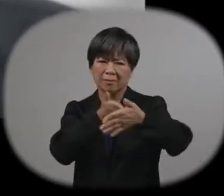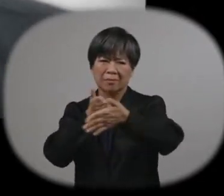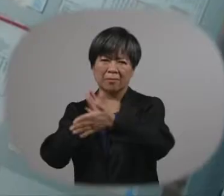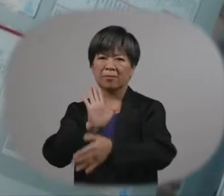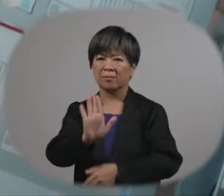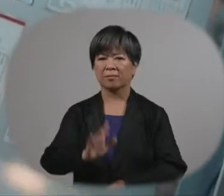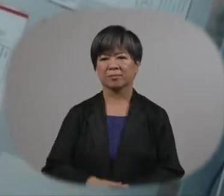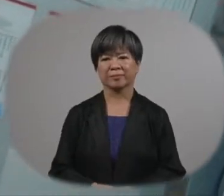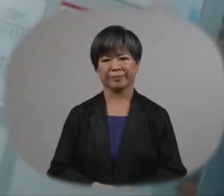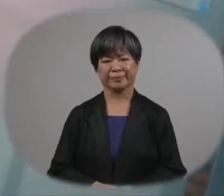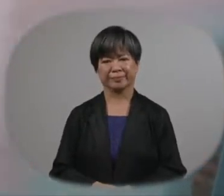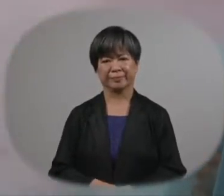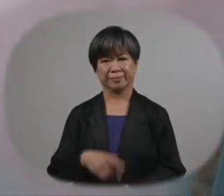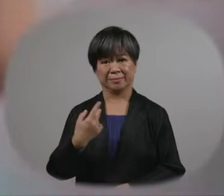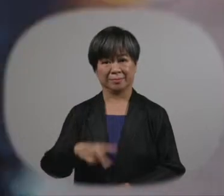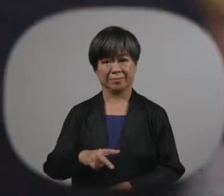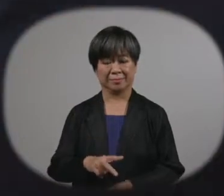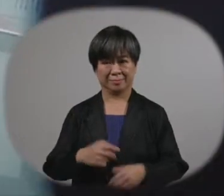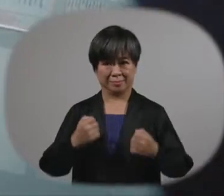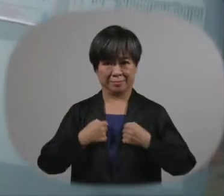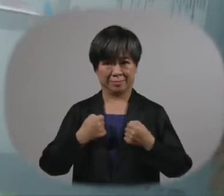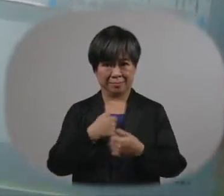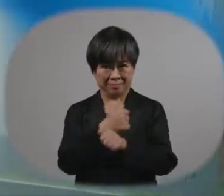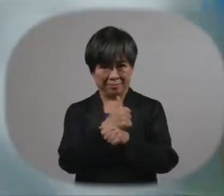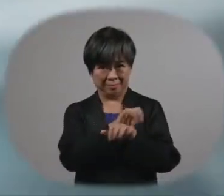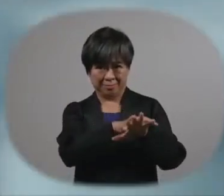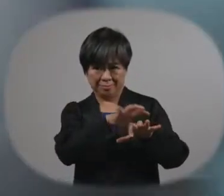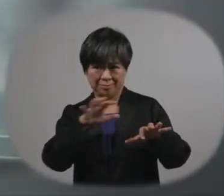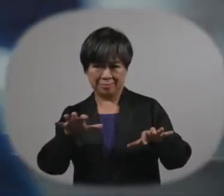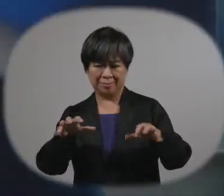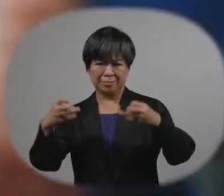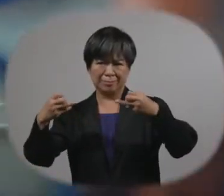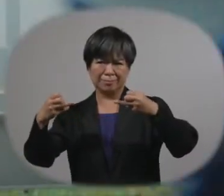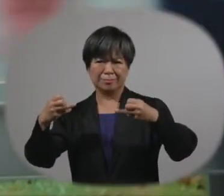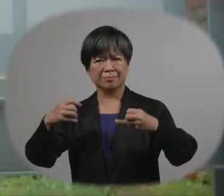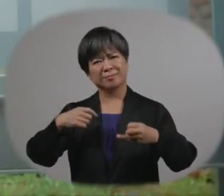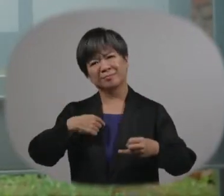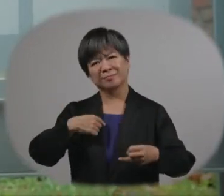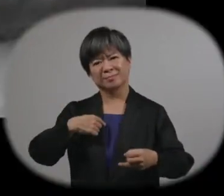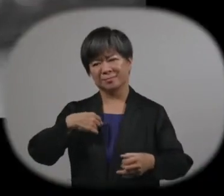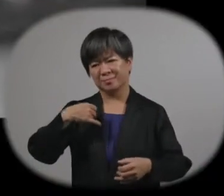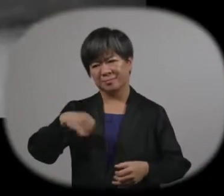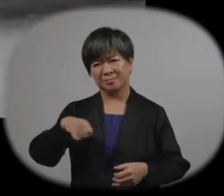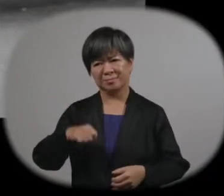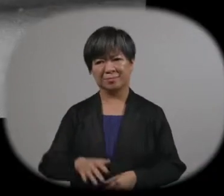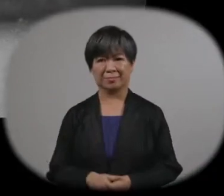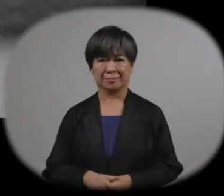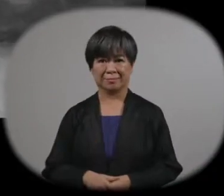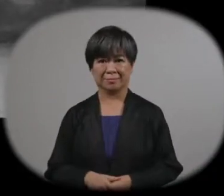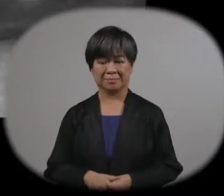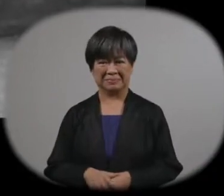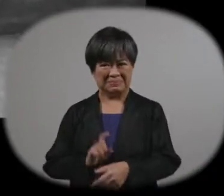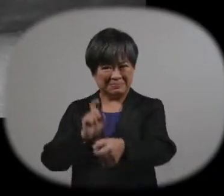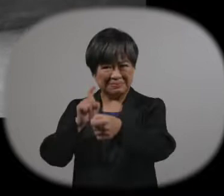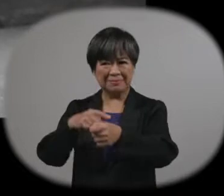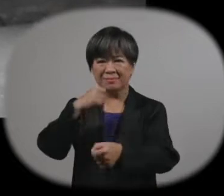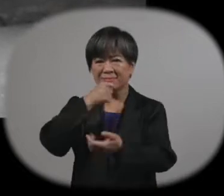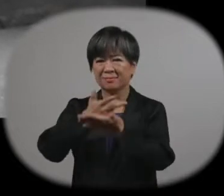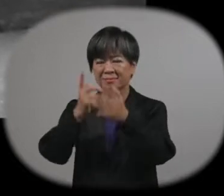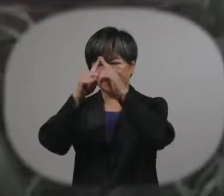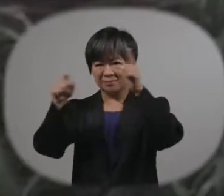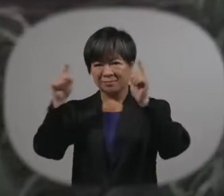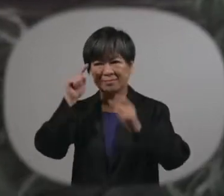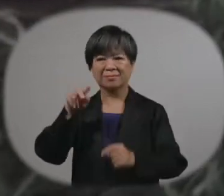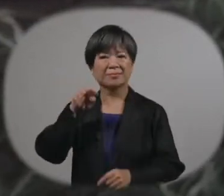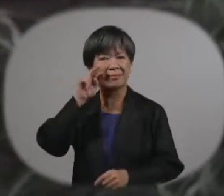瓶颈，然后再加上模拟考的时候成绩也不是很理想，所以离我想要的台艺大的视觉